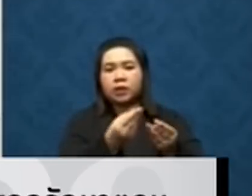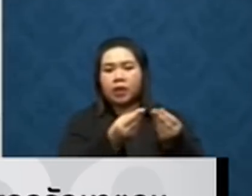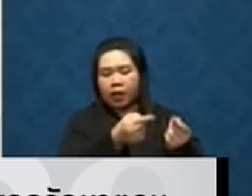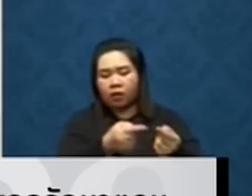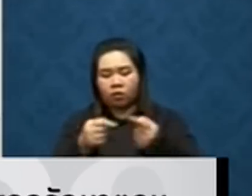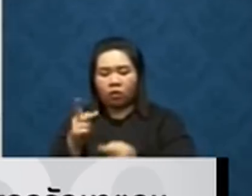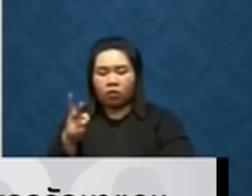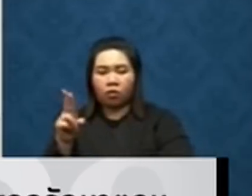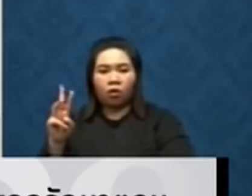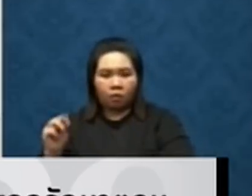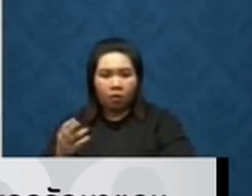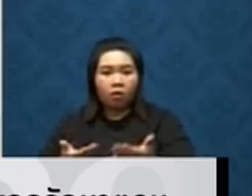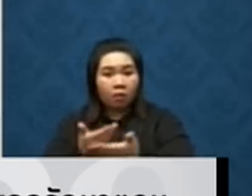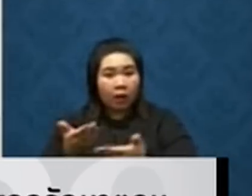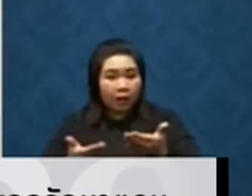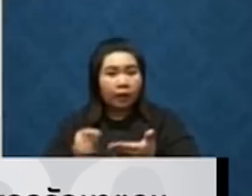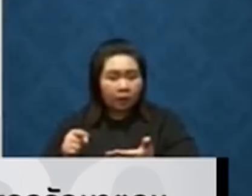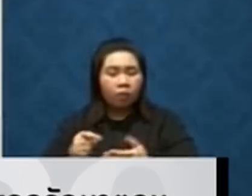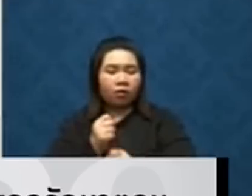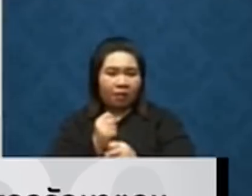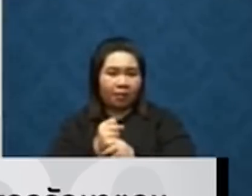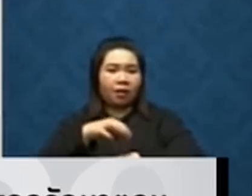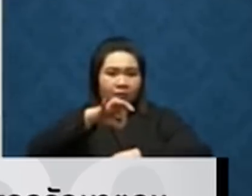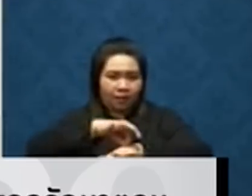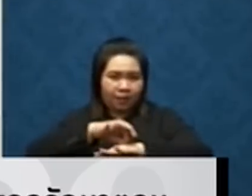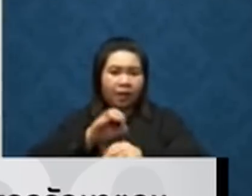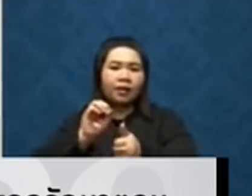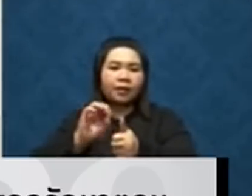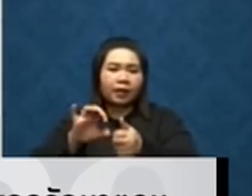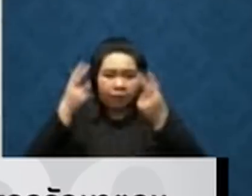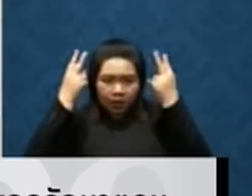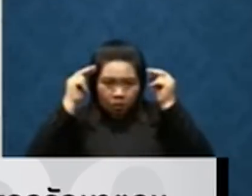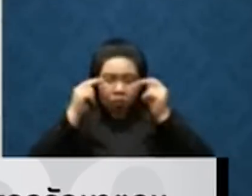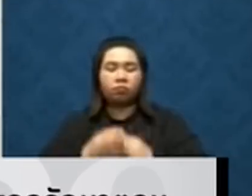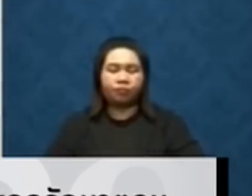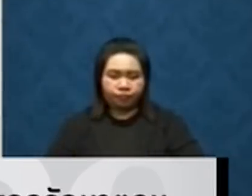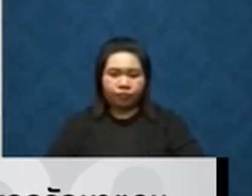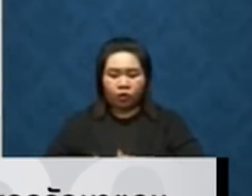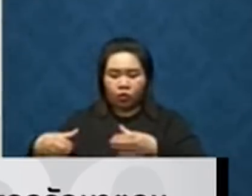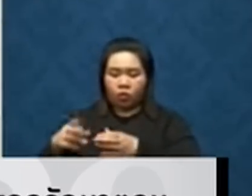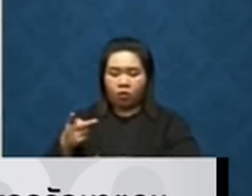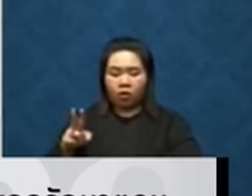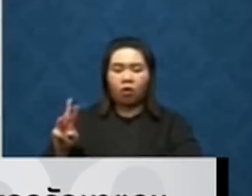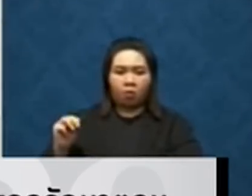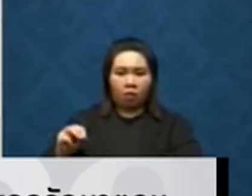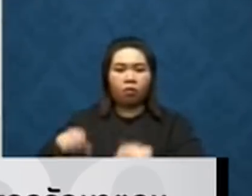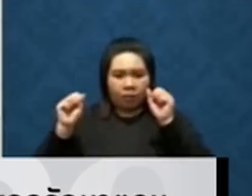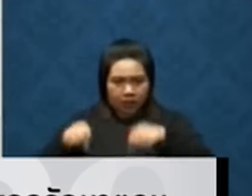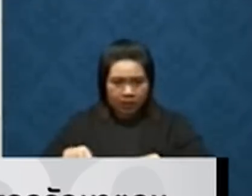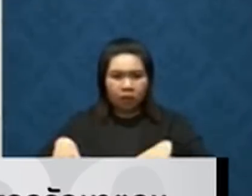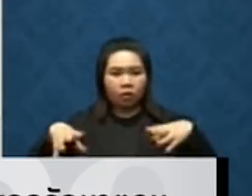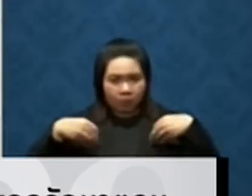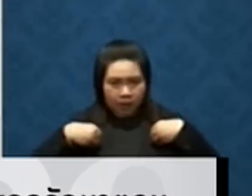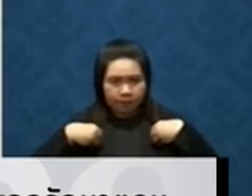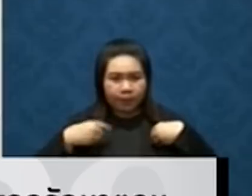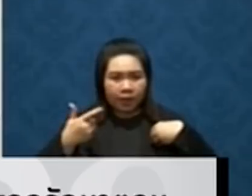อดีตในสมัยของคุณทักษิณหรือยิ่งลักษณ์นะครับก็ตั้งที่ปรึกษา 15-16 คนจึงถือเป็นเรื่องปกติผู้ที่แต่งตั้งม